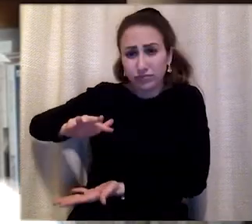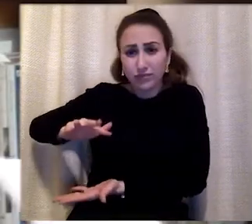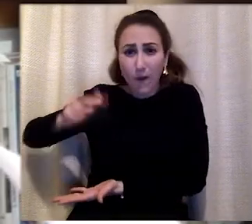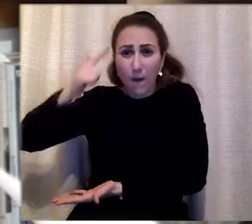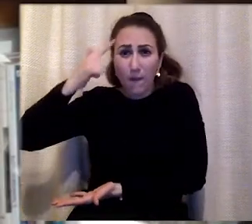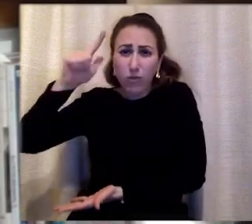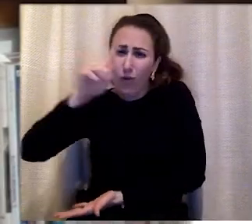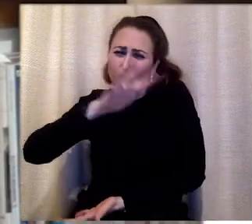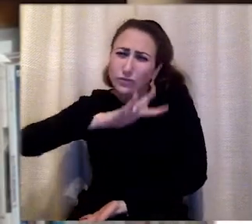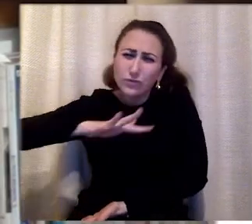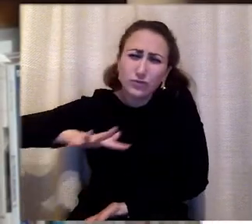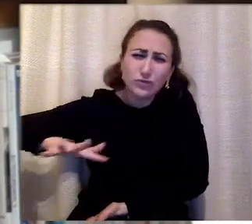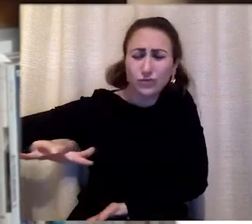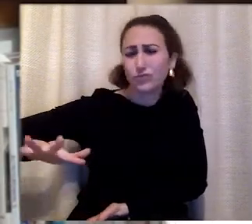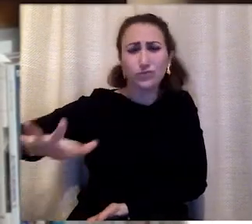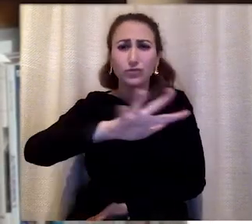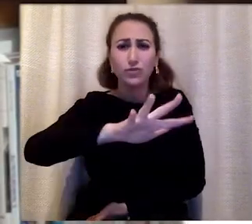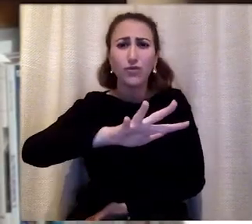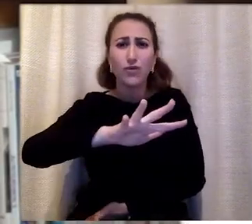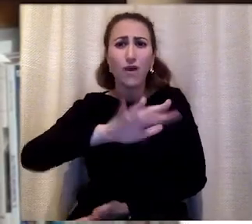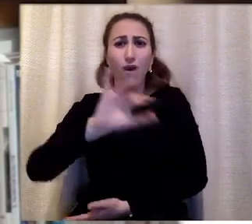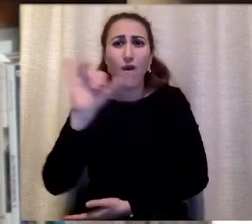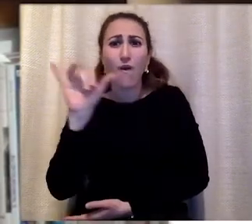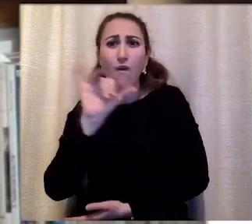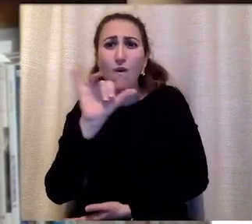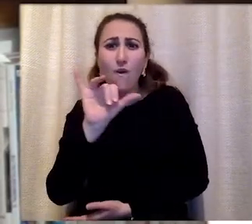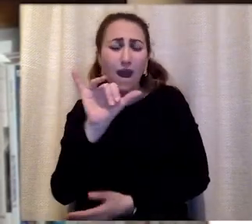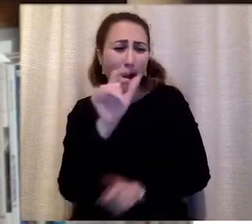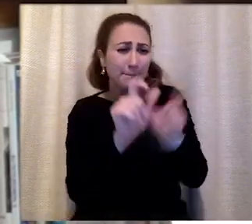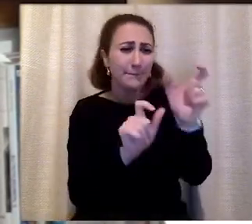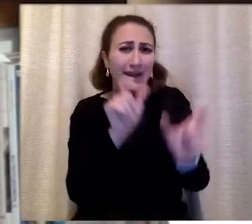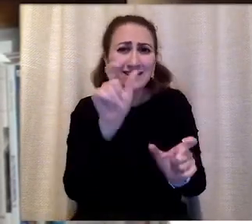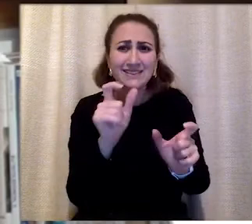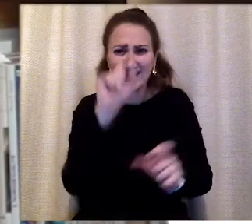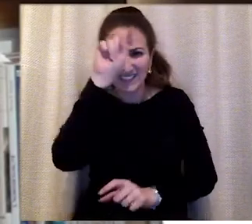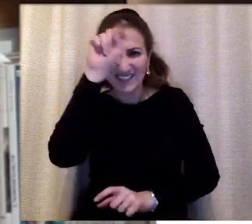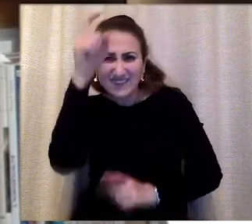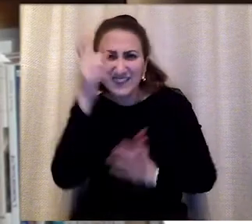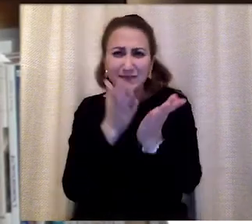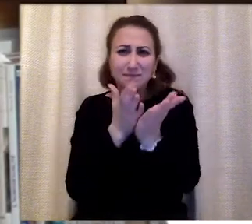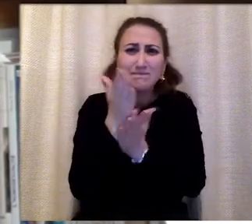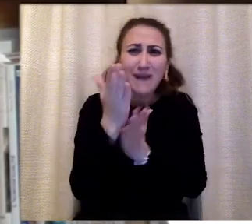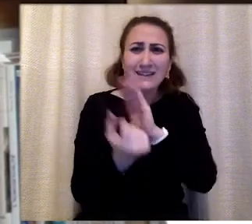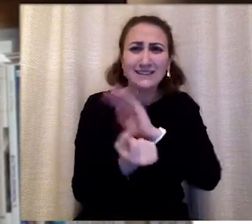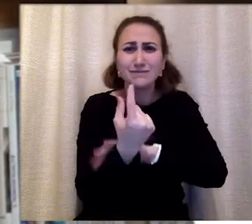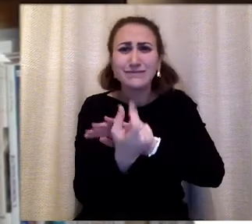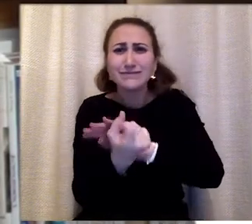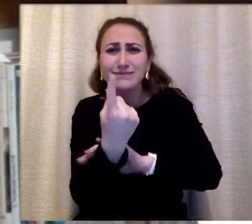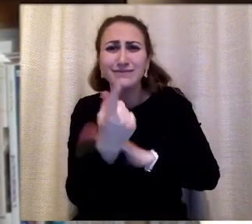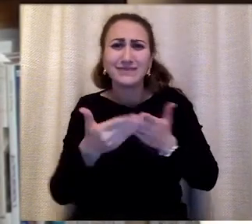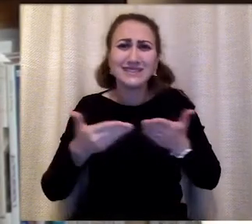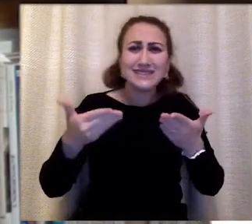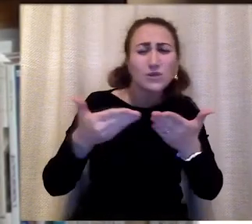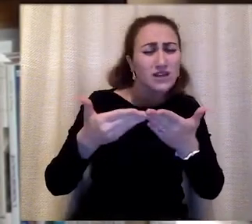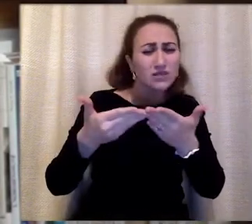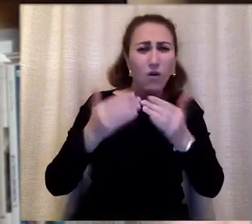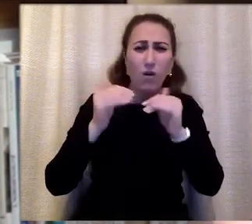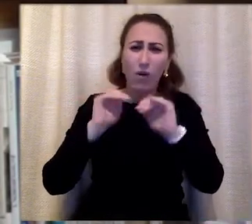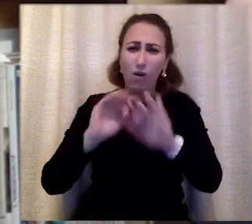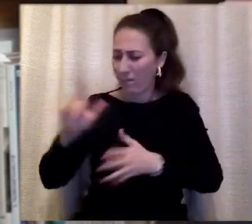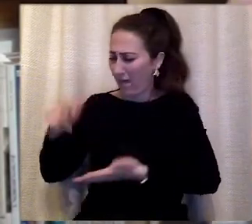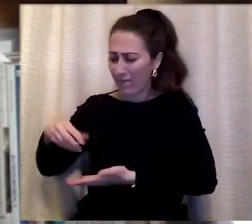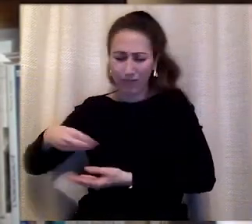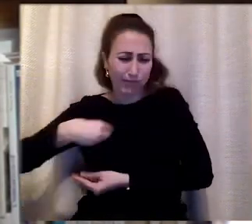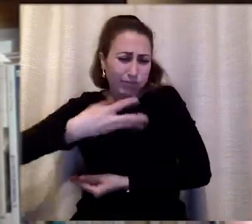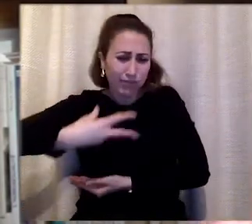toutes les épreuves que nous pouvons passer et traverser. Il n'existe